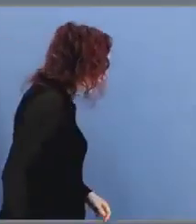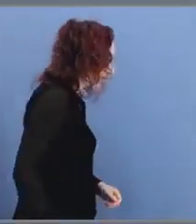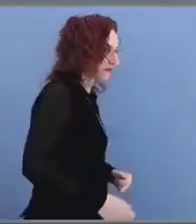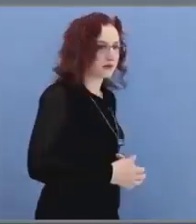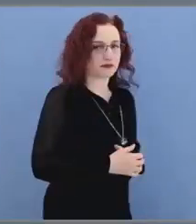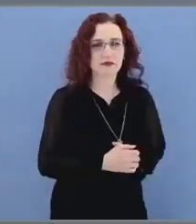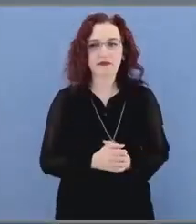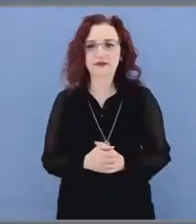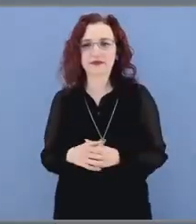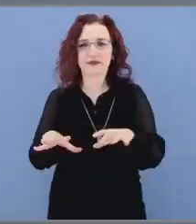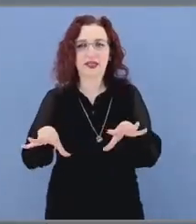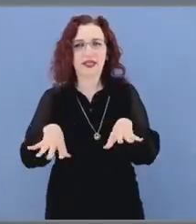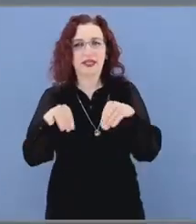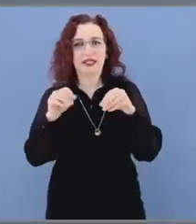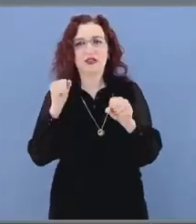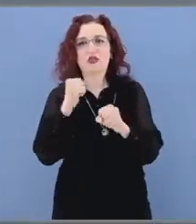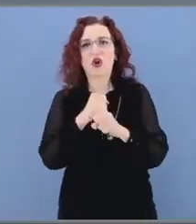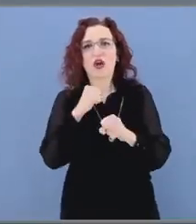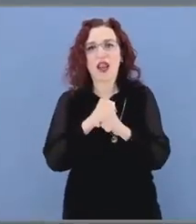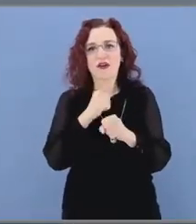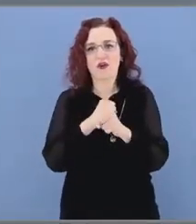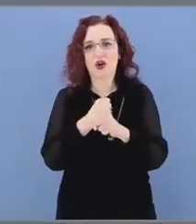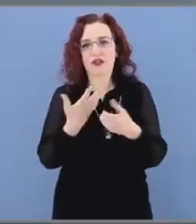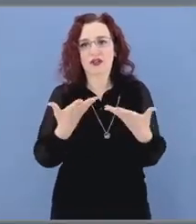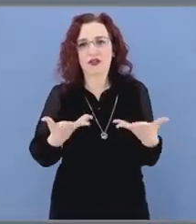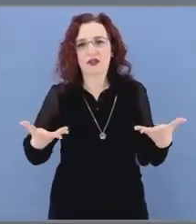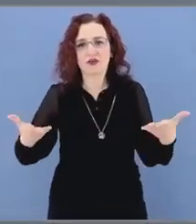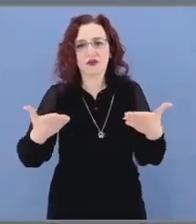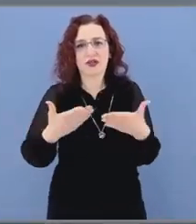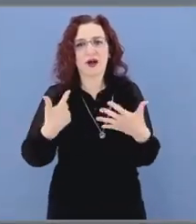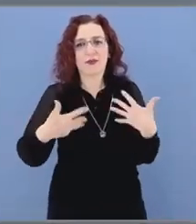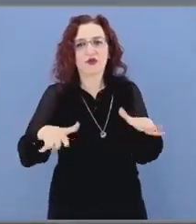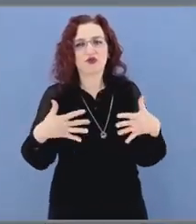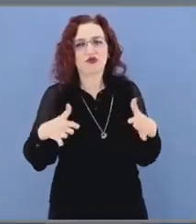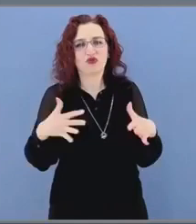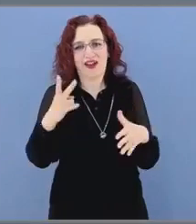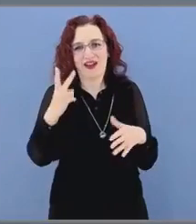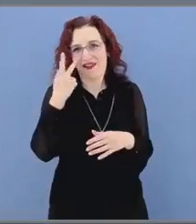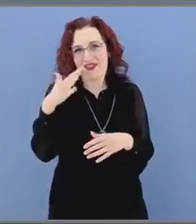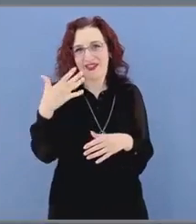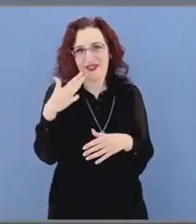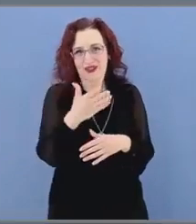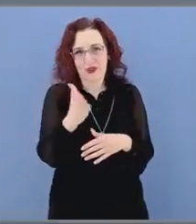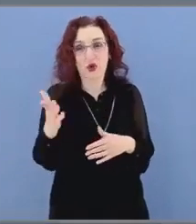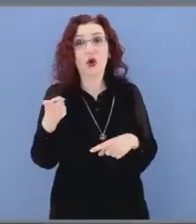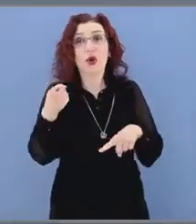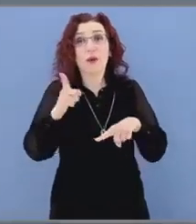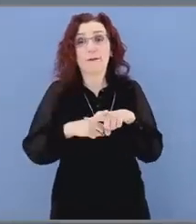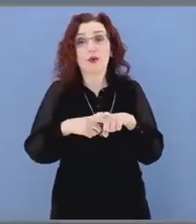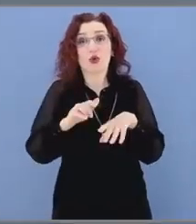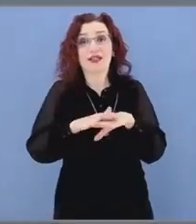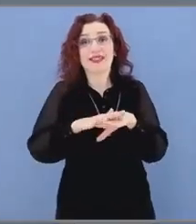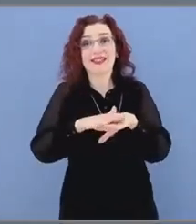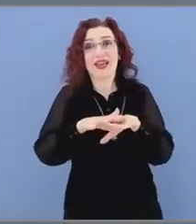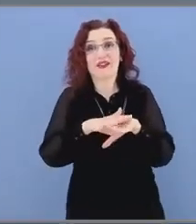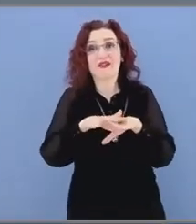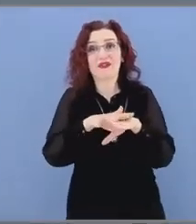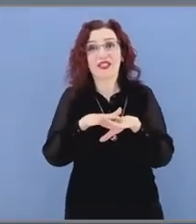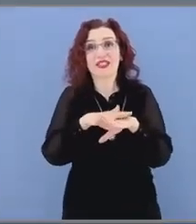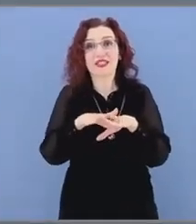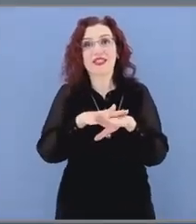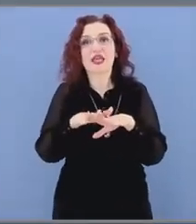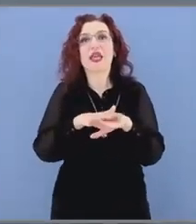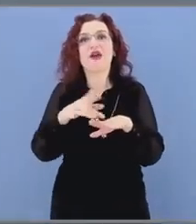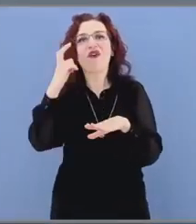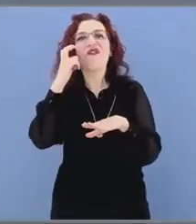partiti, come avete visto, e in più tutta una serie di servizi di riqualificazione del verde del Serpentone di Corviale. Quindi ci